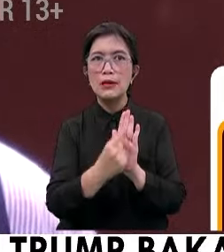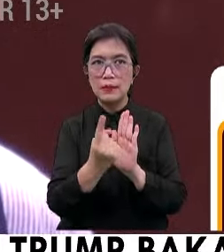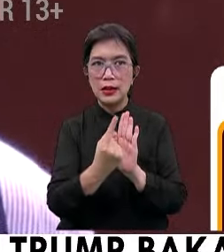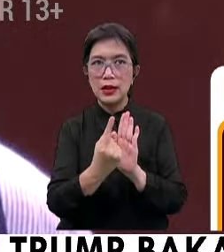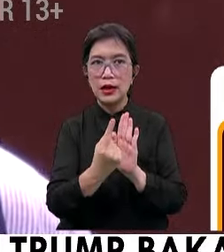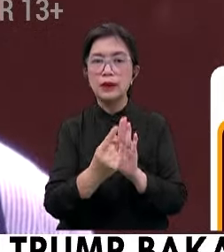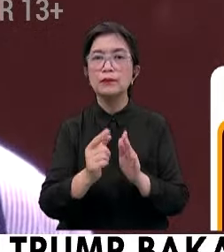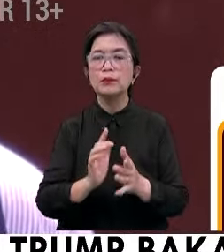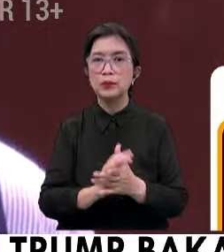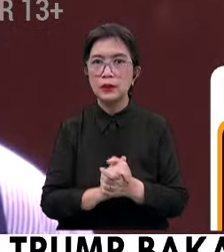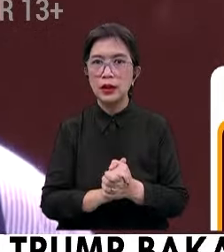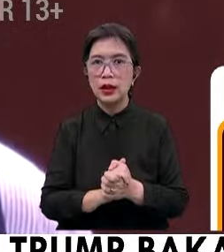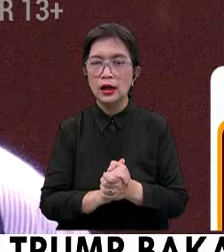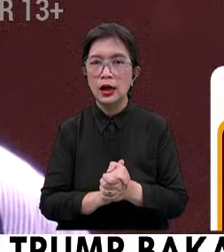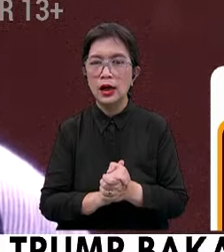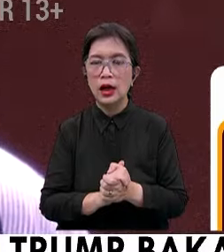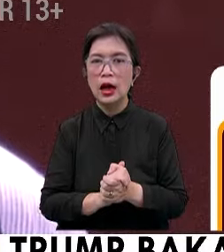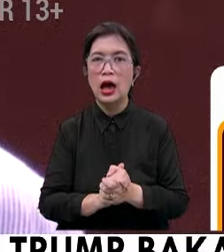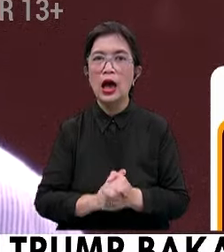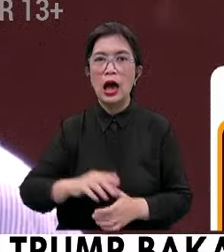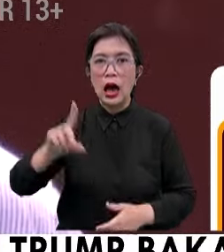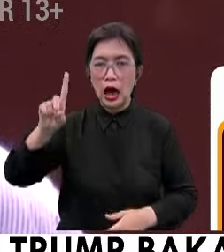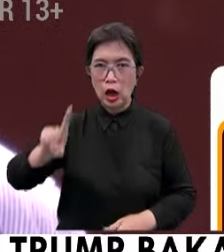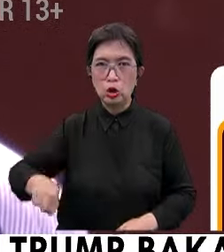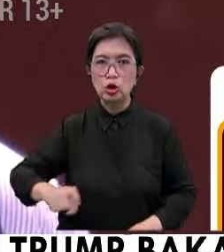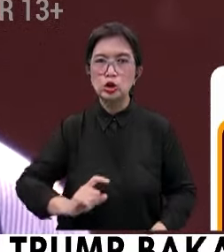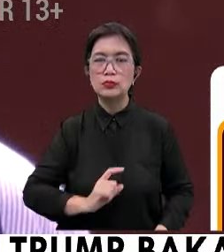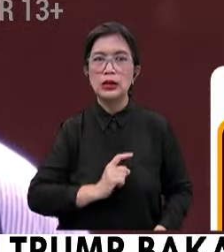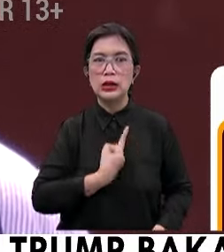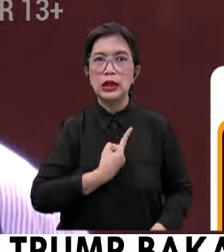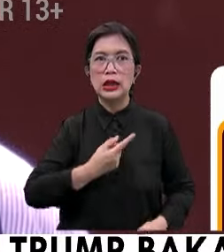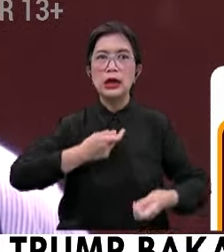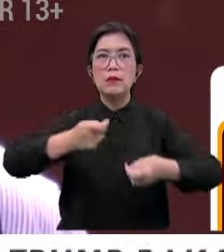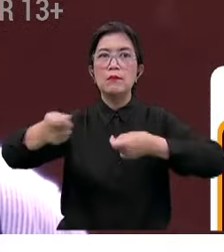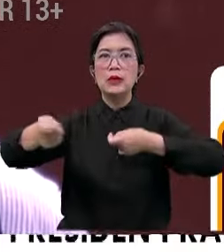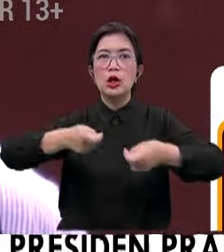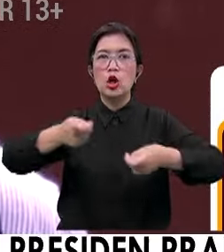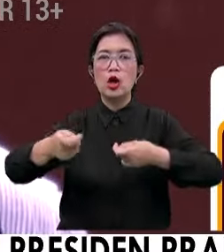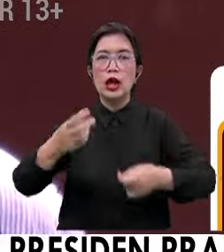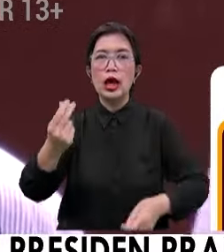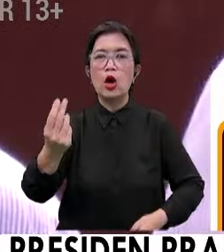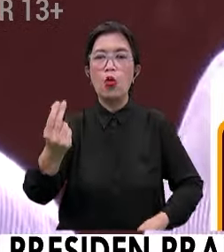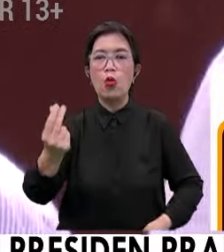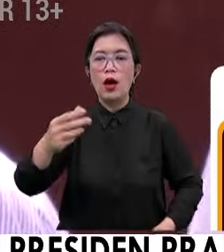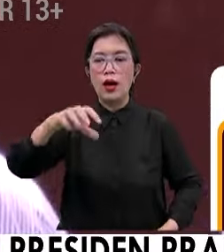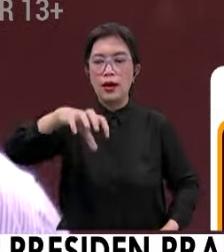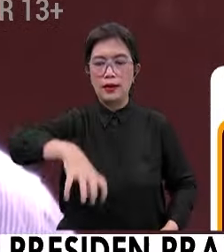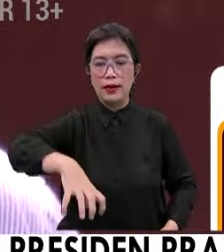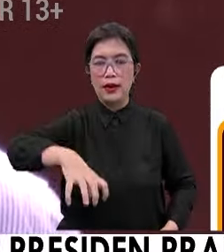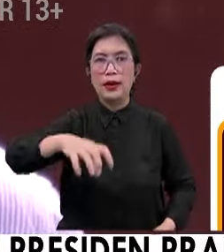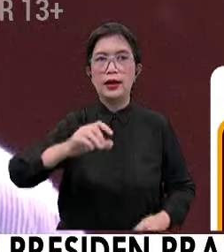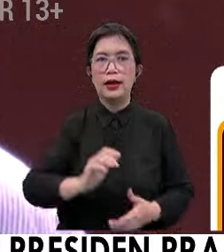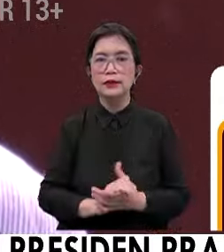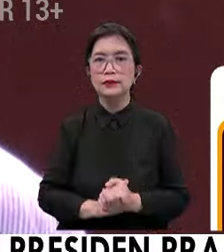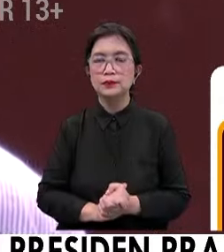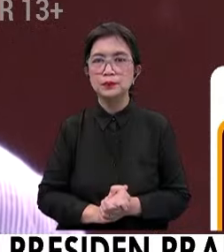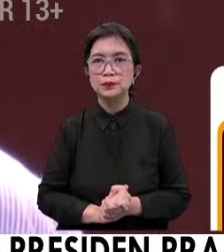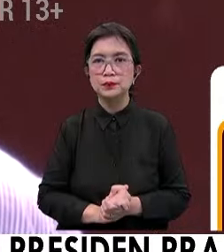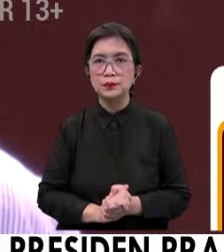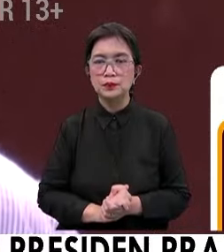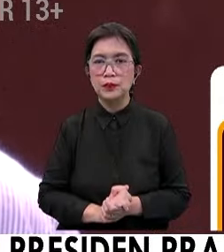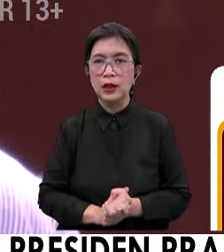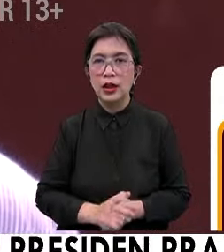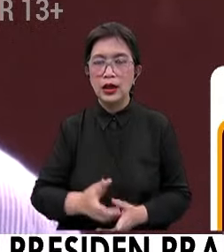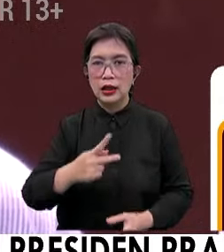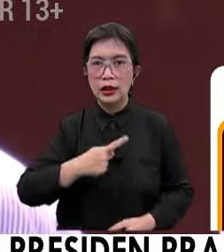termasuk harus mandiri dalam mengelola keuangan daerah. Untuk itu,